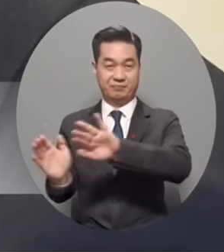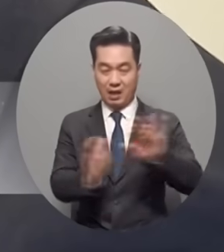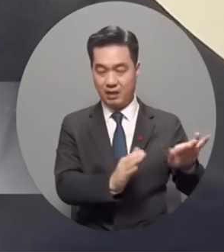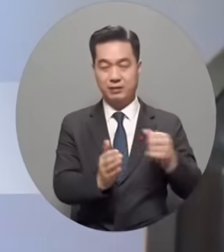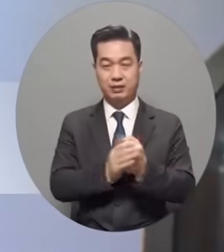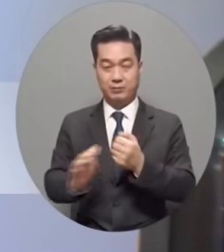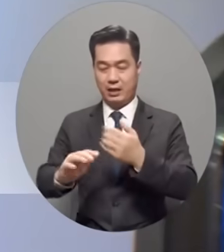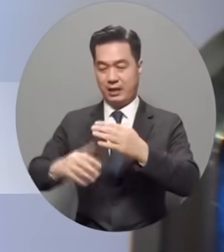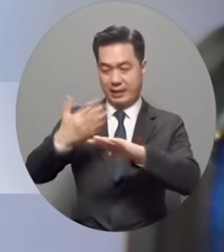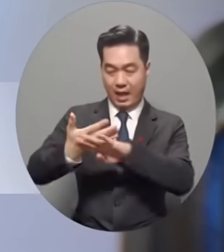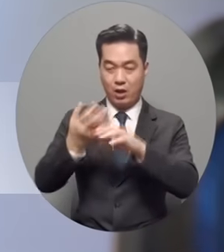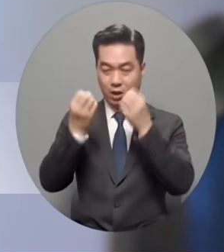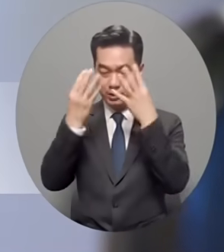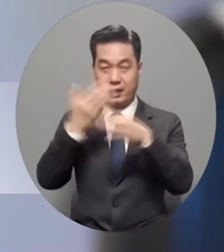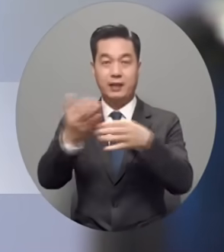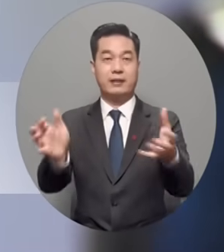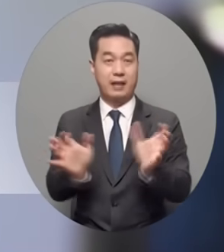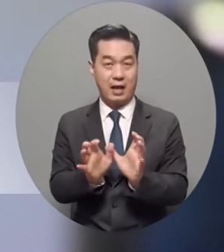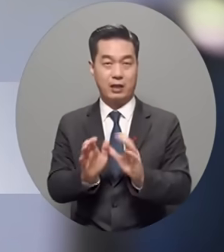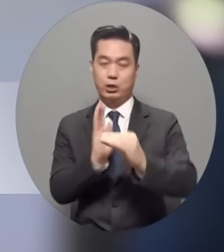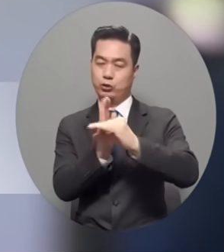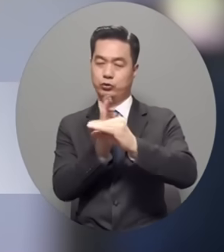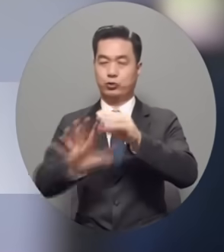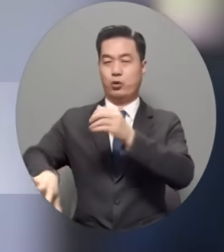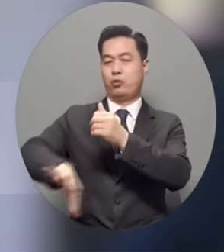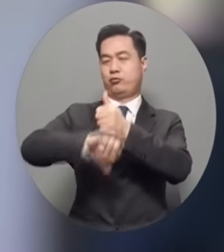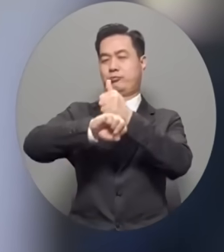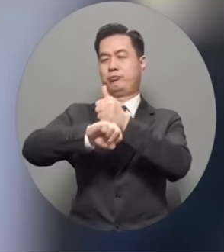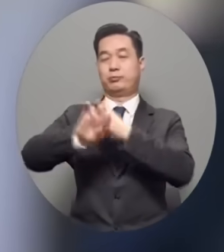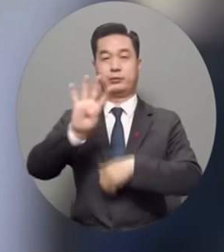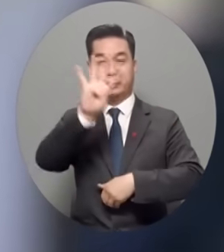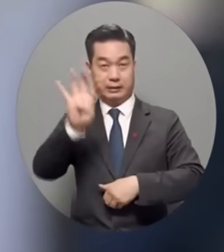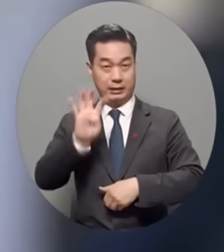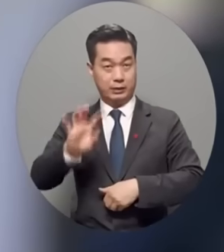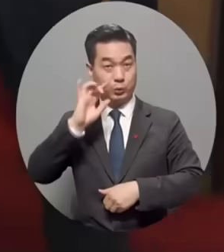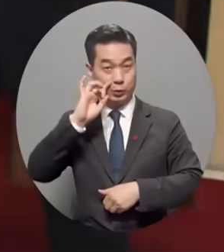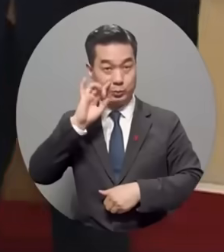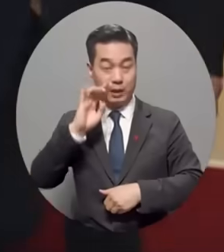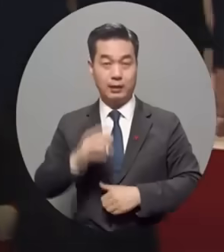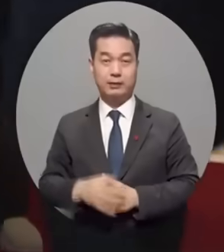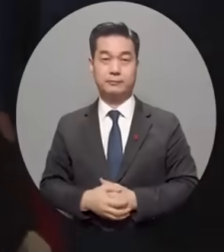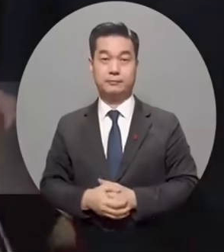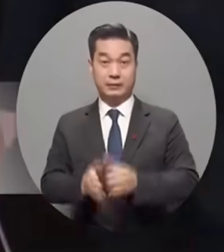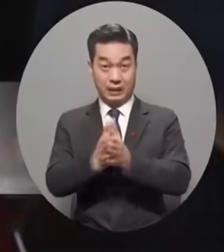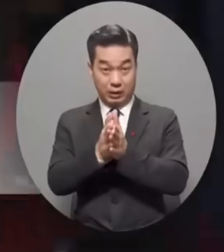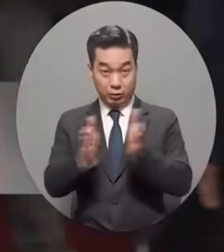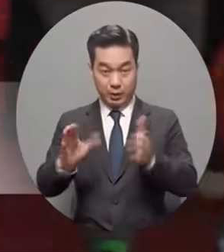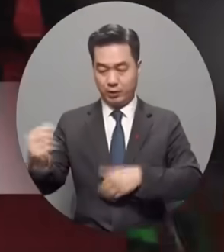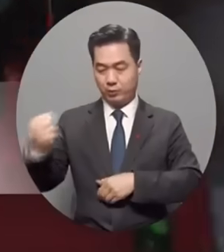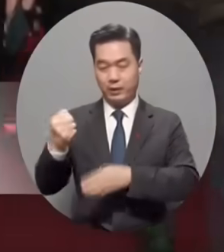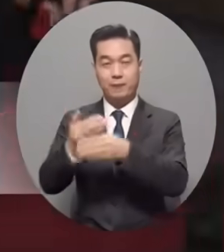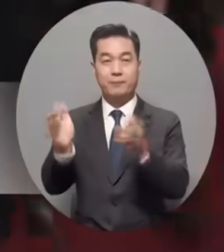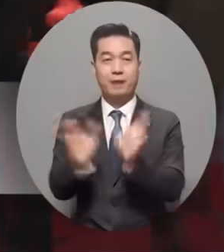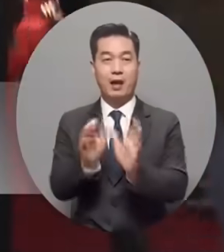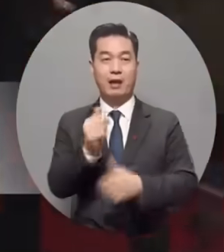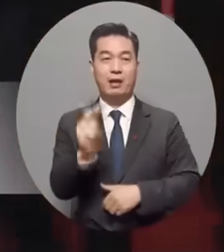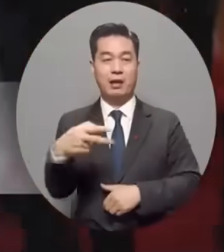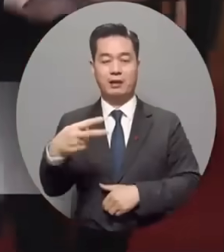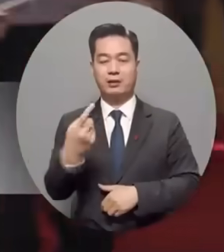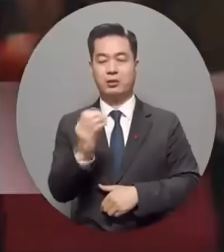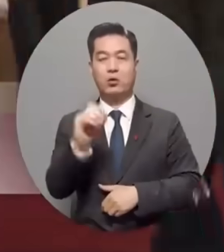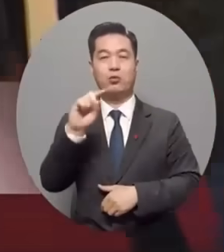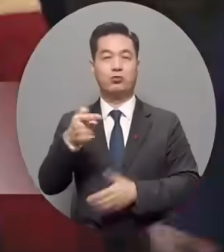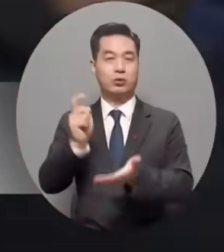개혁 신당이 중도층을 어느 정도 흡수할지가 관건입니다. 갓 출범한 국민의힘 한동훈 비대위원장이